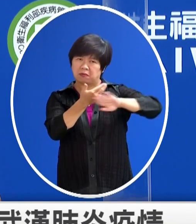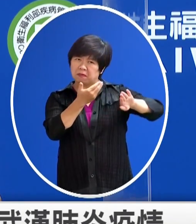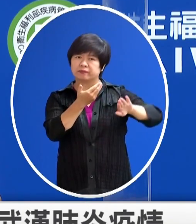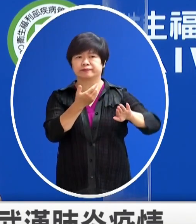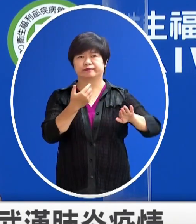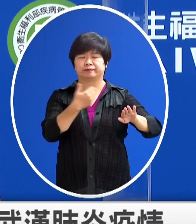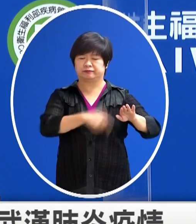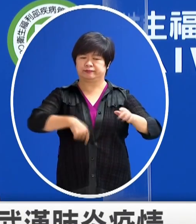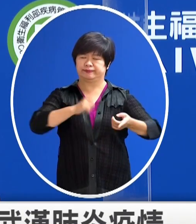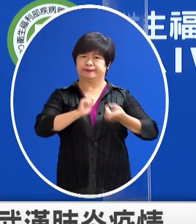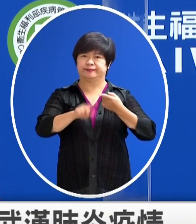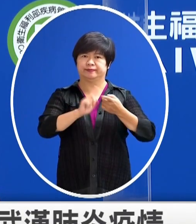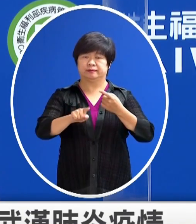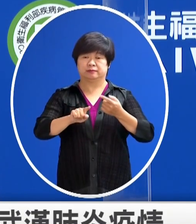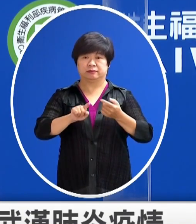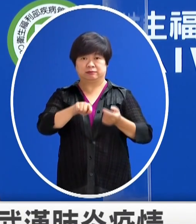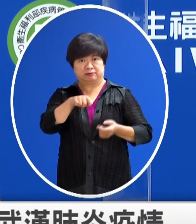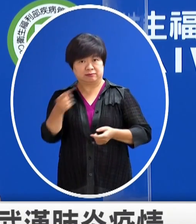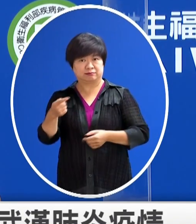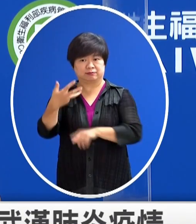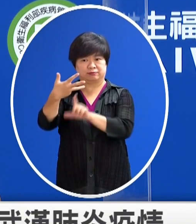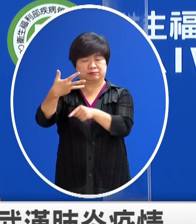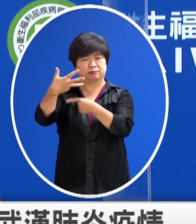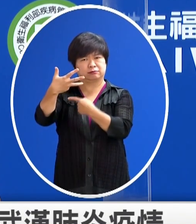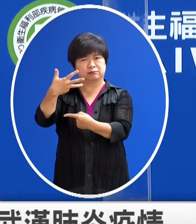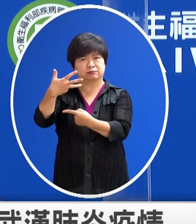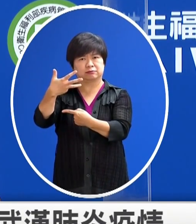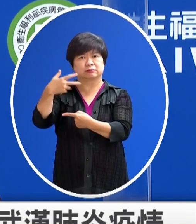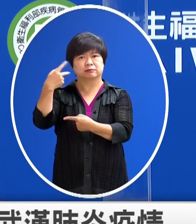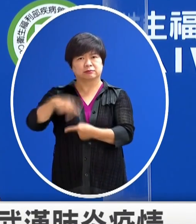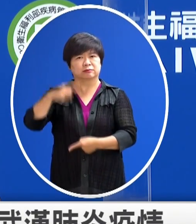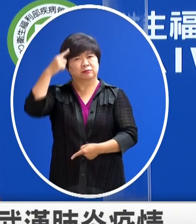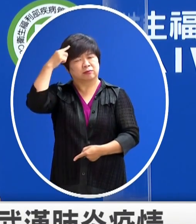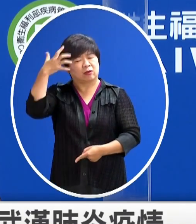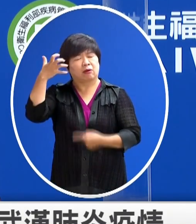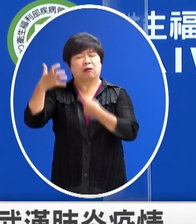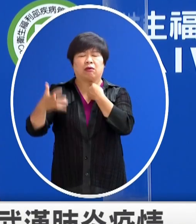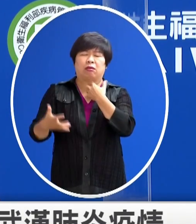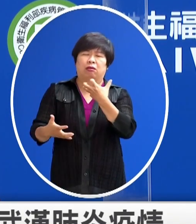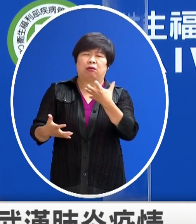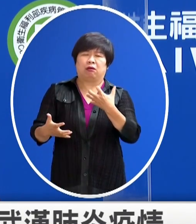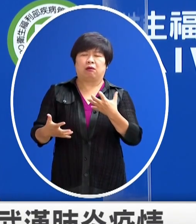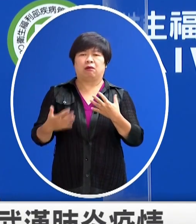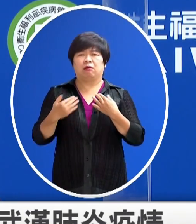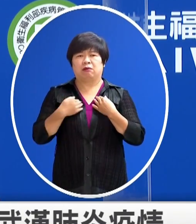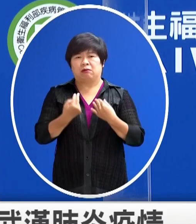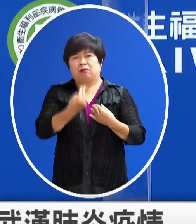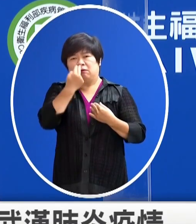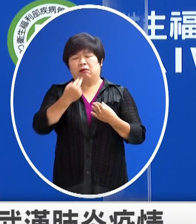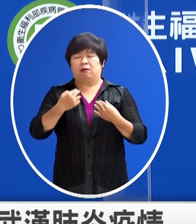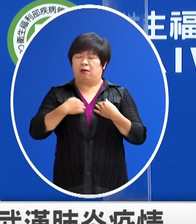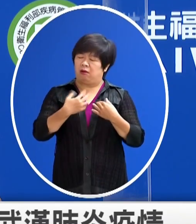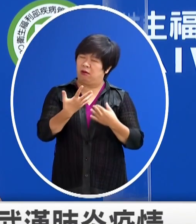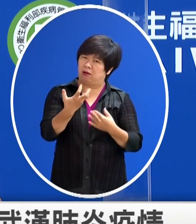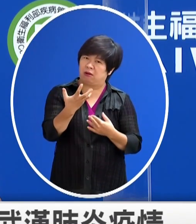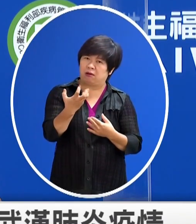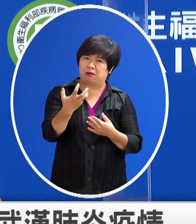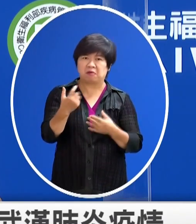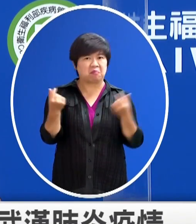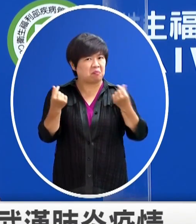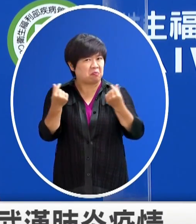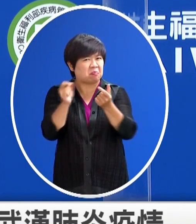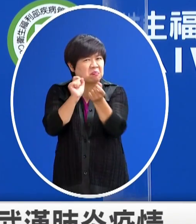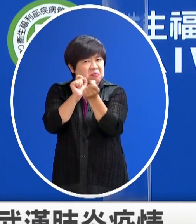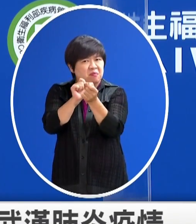题，可8月1号以后又持续发生头痛、喉咙痛、呼吸胸痛等等，比较类似像